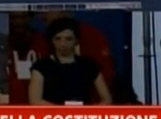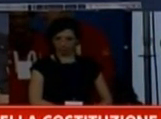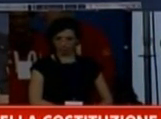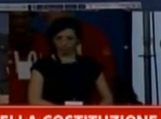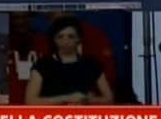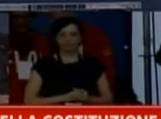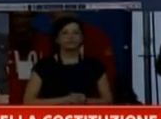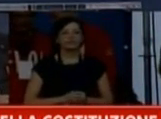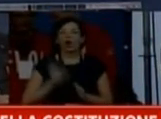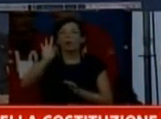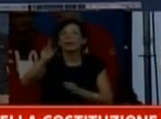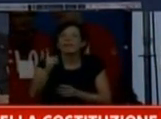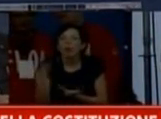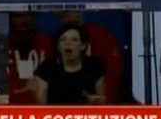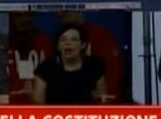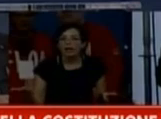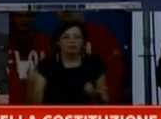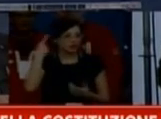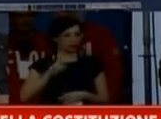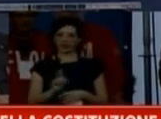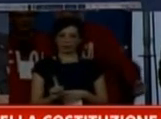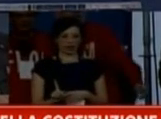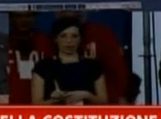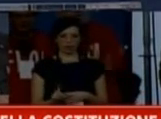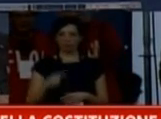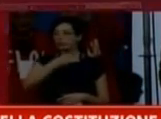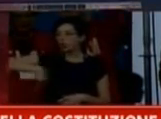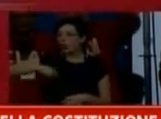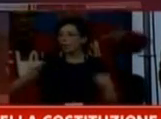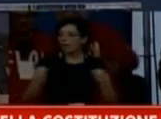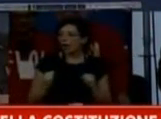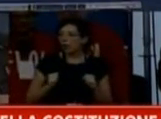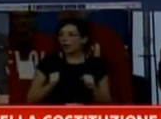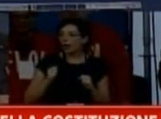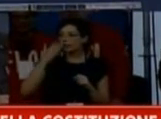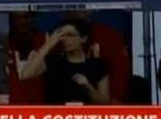dove si fermeranno. E noi abbiamo paura,